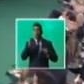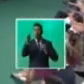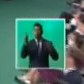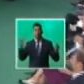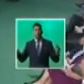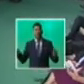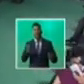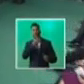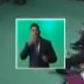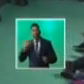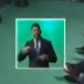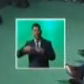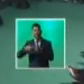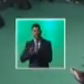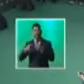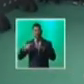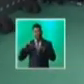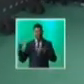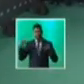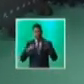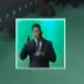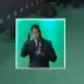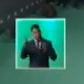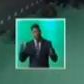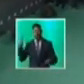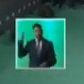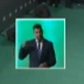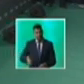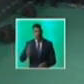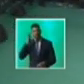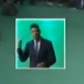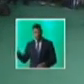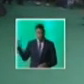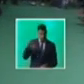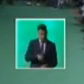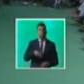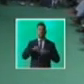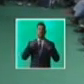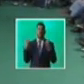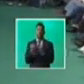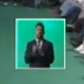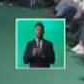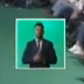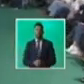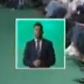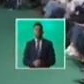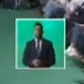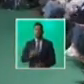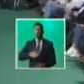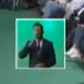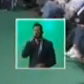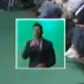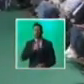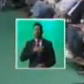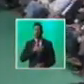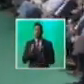θα αναλάβουν τα Υπουργεία ή και το πρόσωπο του Πρωθυπουργού. Δηλαδή, δεν μπορεί να γίνει συζήτηση αν δεν έχουμε το αποτέλεσμα αυτών των συσχετισμών. Άρα, οι πολίτες θα πάμε